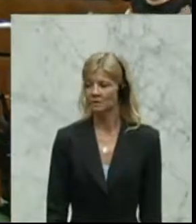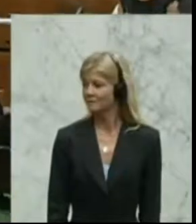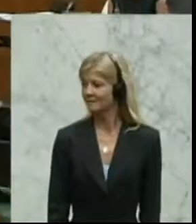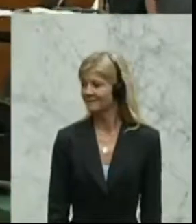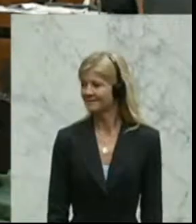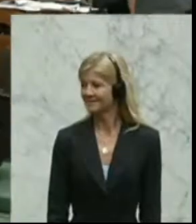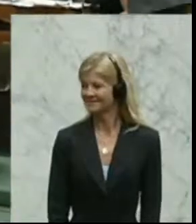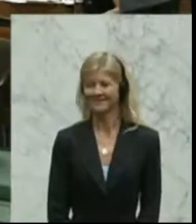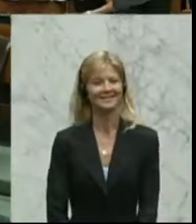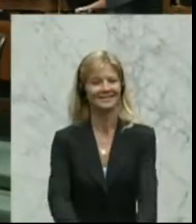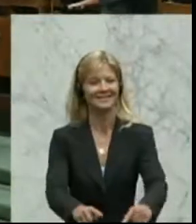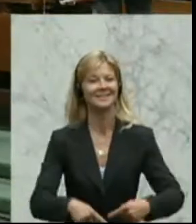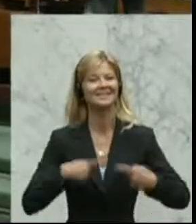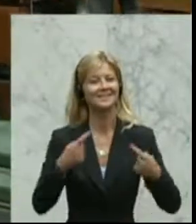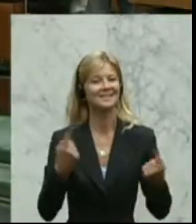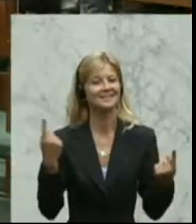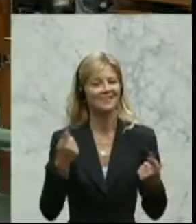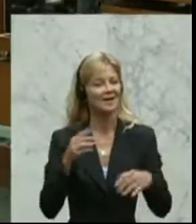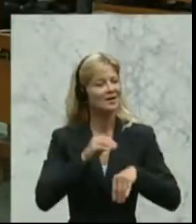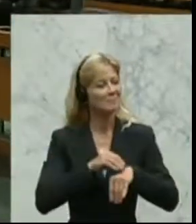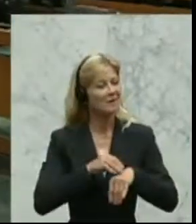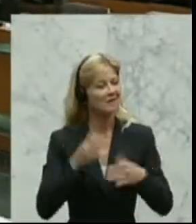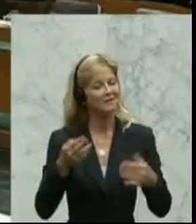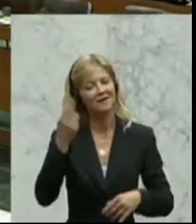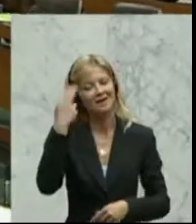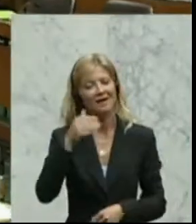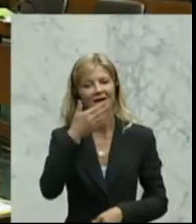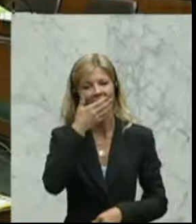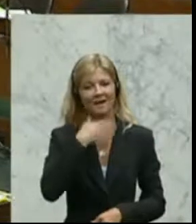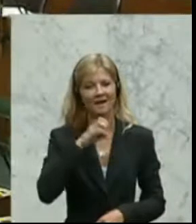Nächste Wortmeldung vom Herrn Abgeordneten Ingenieur Hermann Schultes.